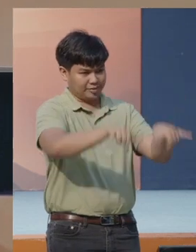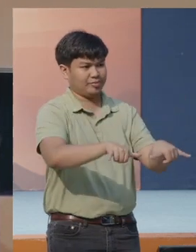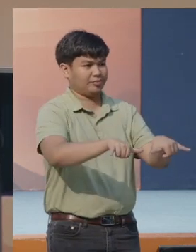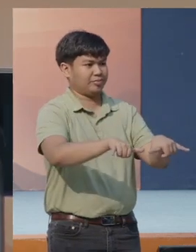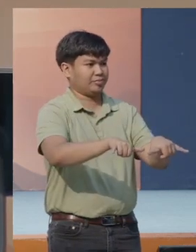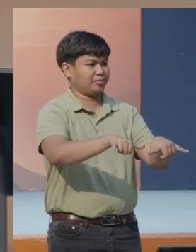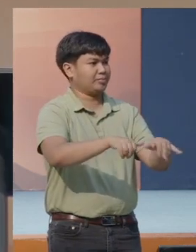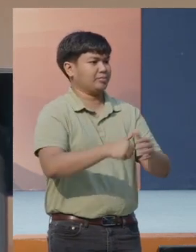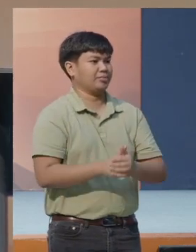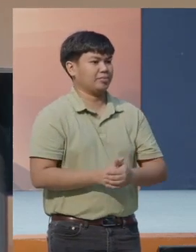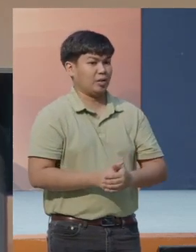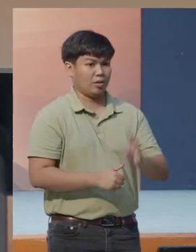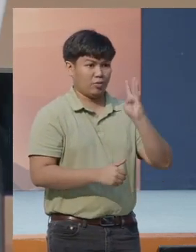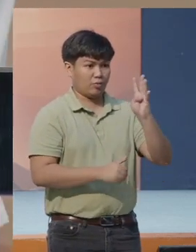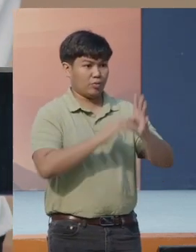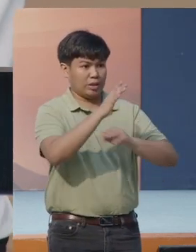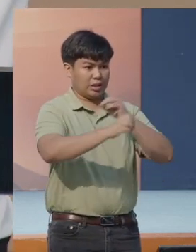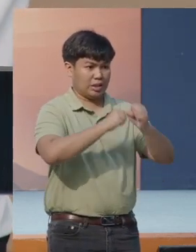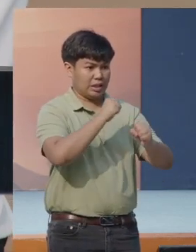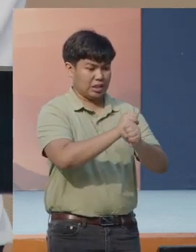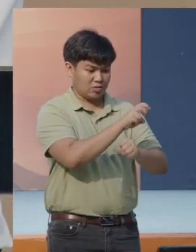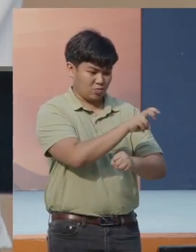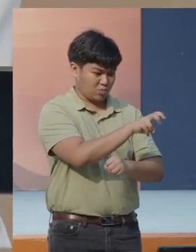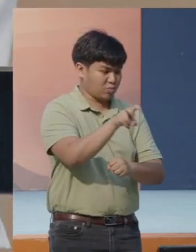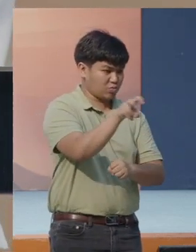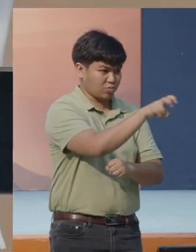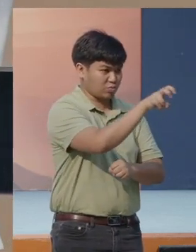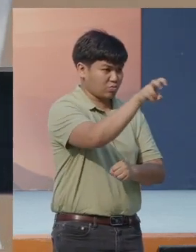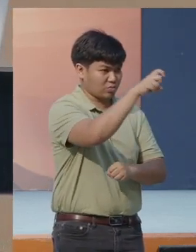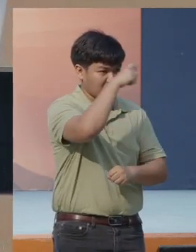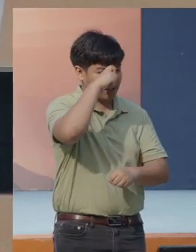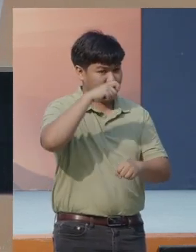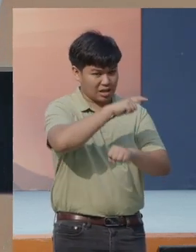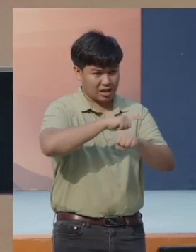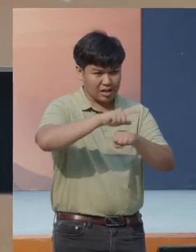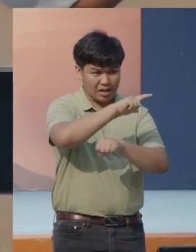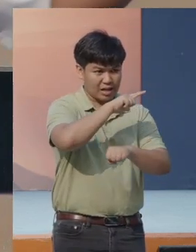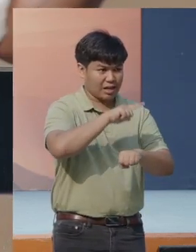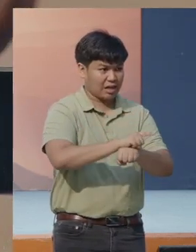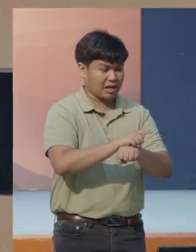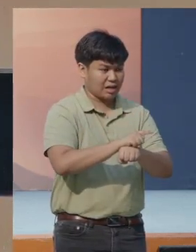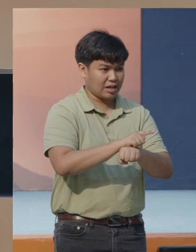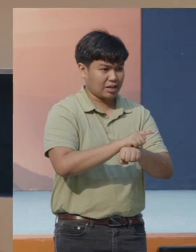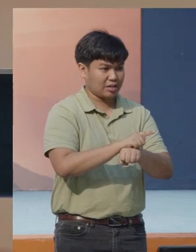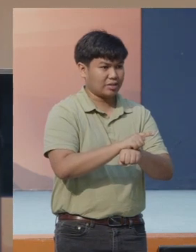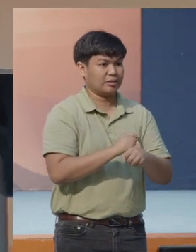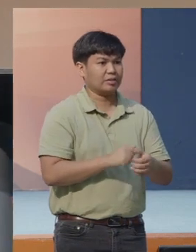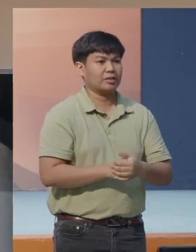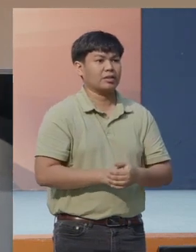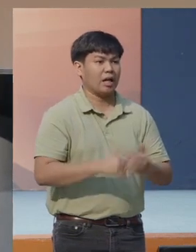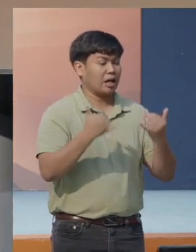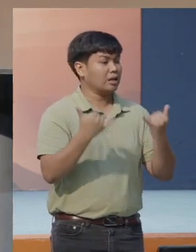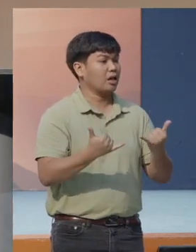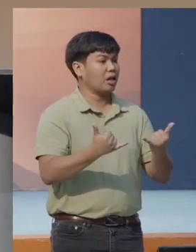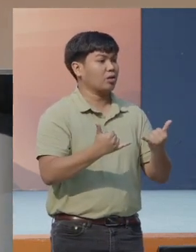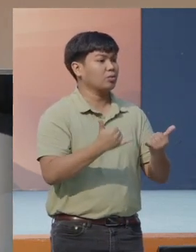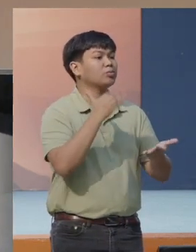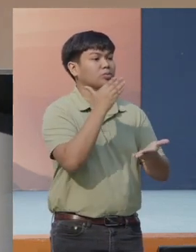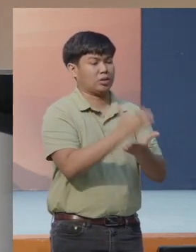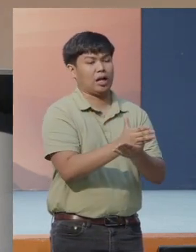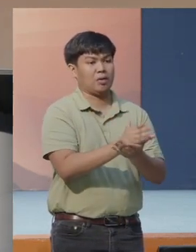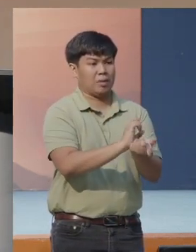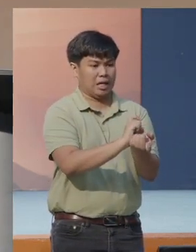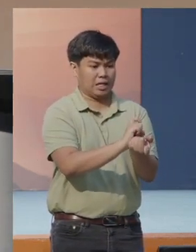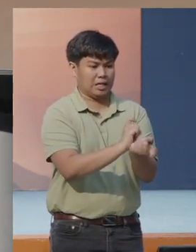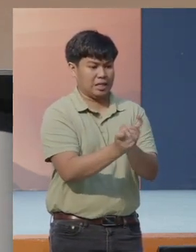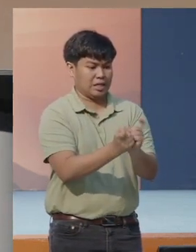40-year journey, leaving Egypt, being rescued by God out of Egypt, going into the promised land. Ngayon, they were being